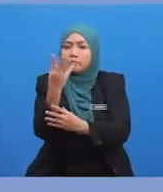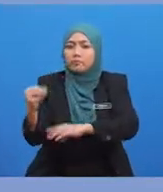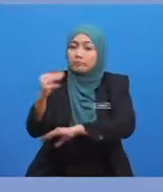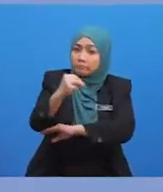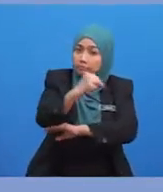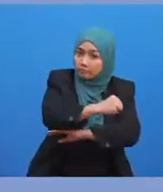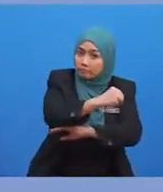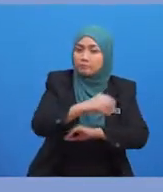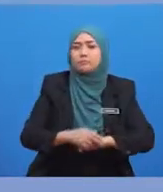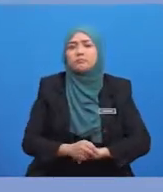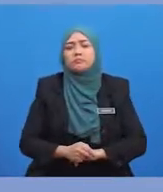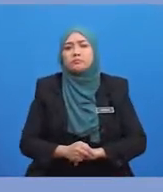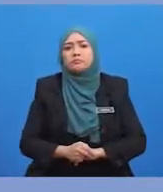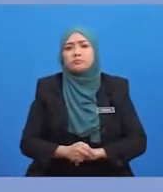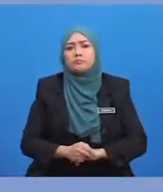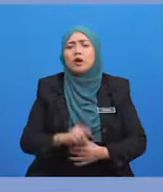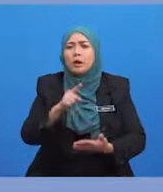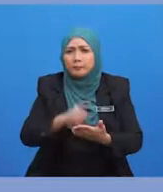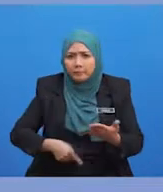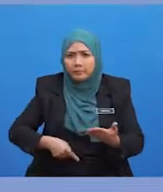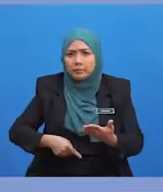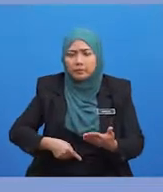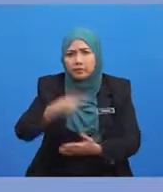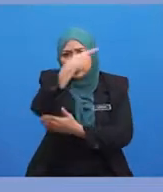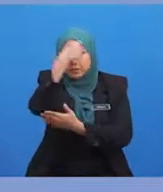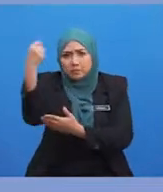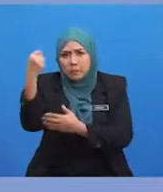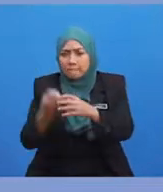mikroorganisma? Apakah faktor yang menyebabkan pertumbuhannya?